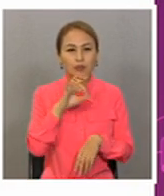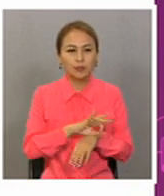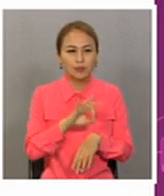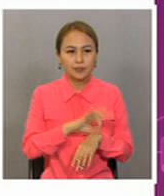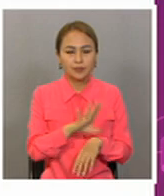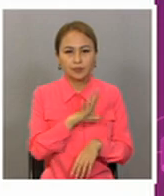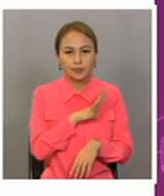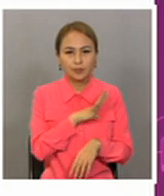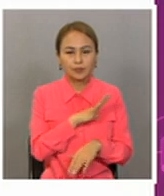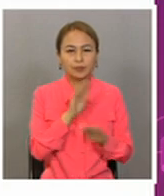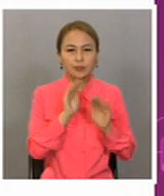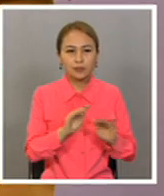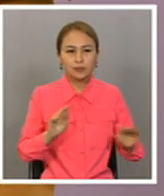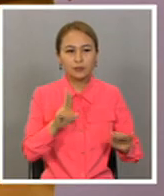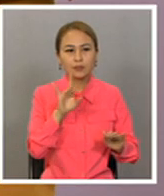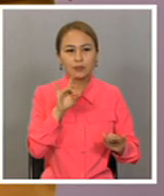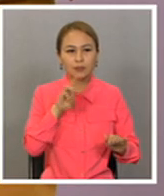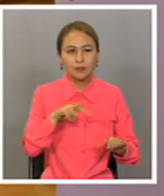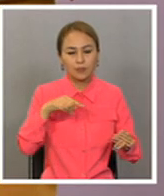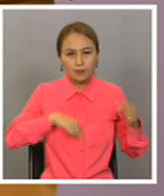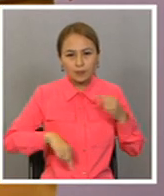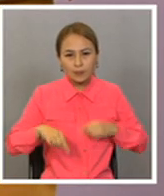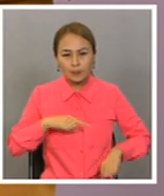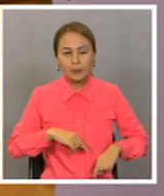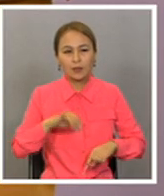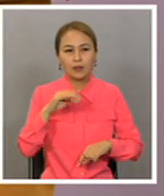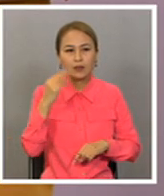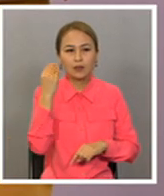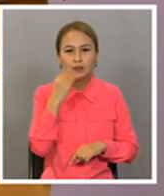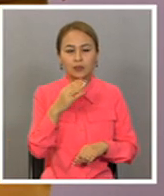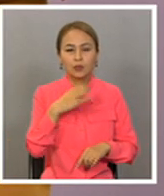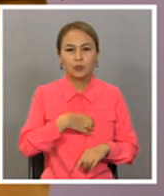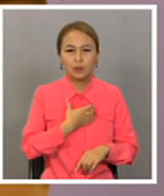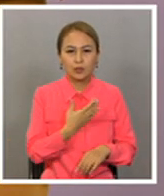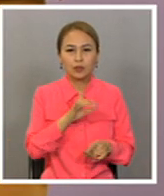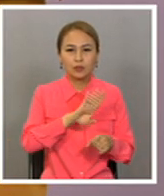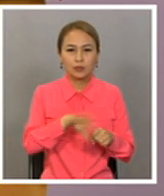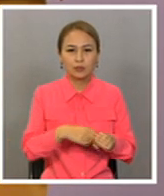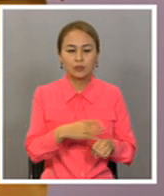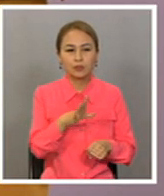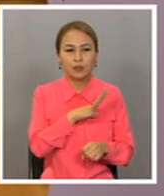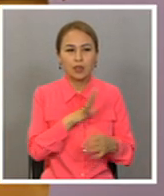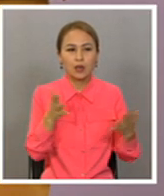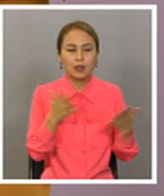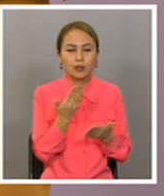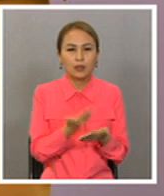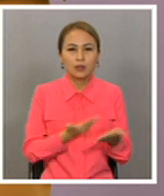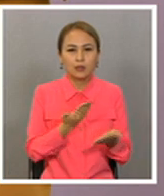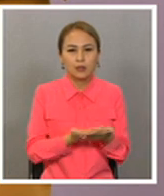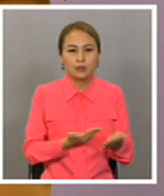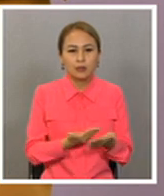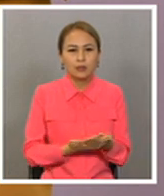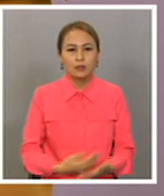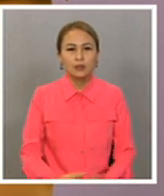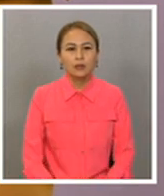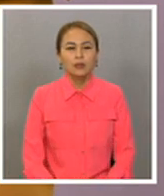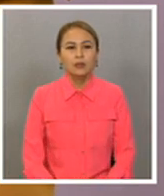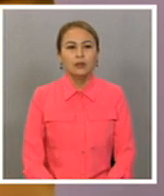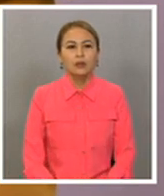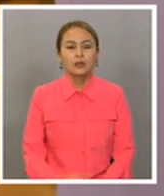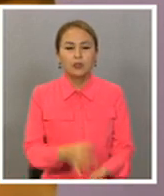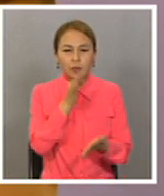Балалар, Кәрімге бойындағы жаман қасиеттерден арылу үшін қандай кеңес берер едіңдер?